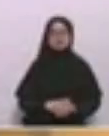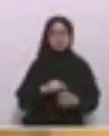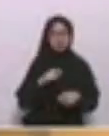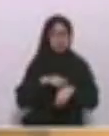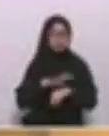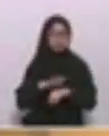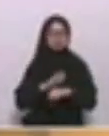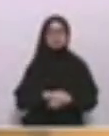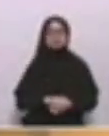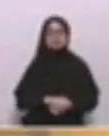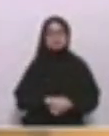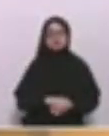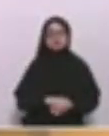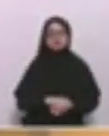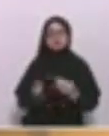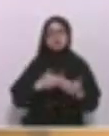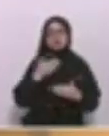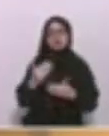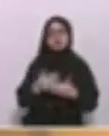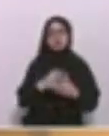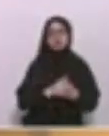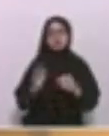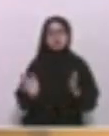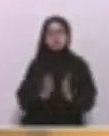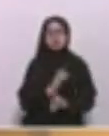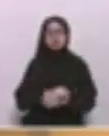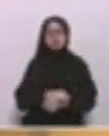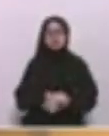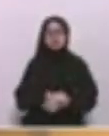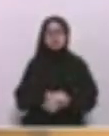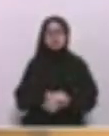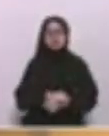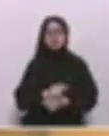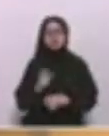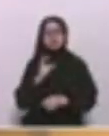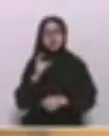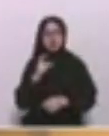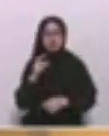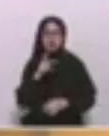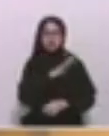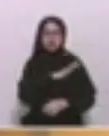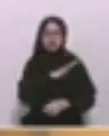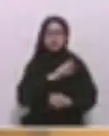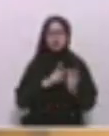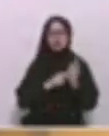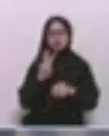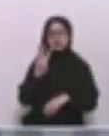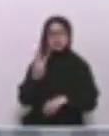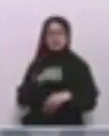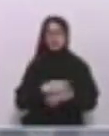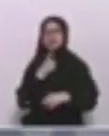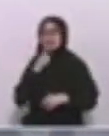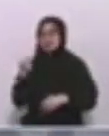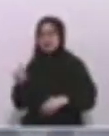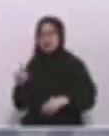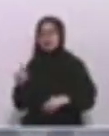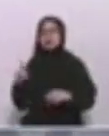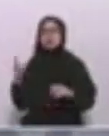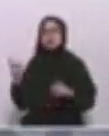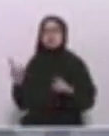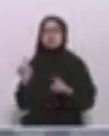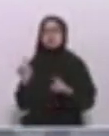baik Harap tenang Selanjutnya kami akan beri kesempatan kepada calon Bupati nomor urut 3 untuk bertanya kepada calon Bupati nomor urut